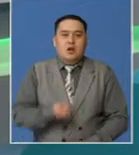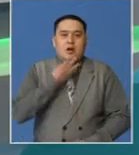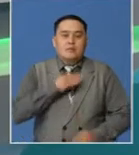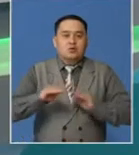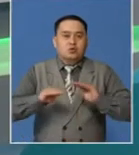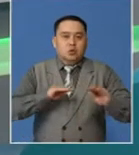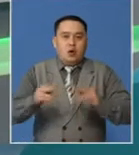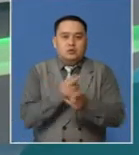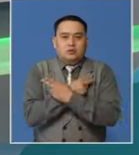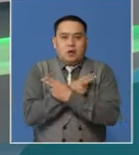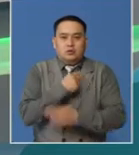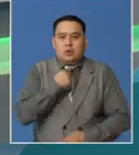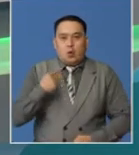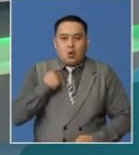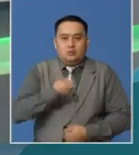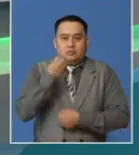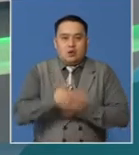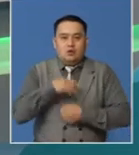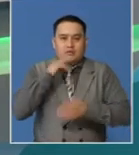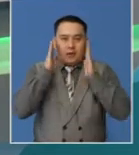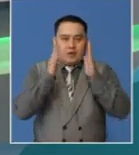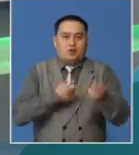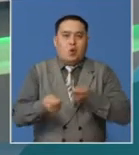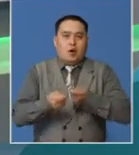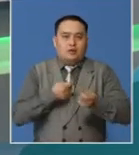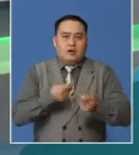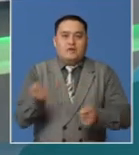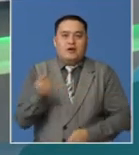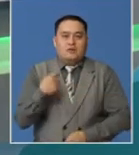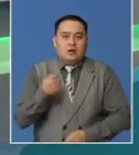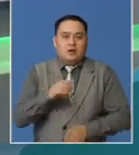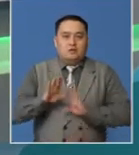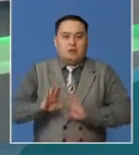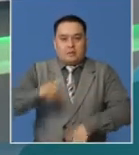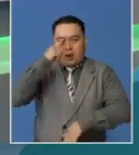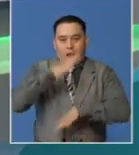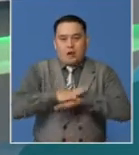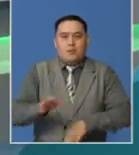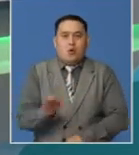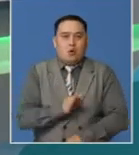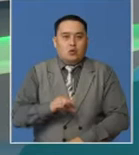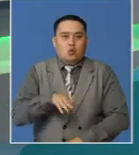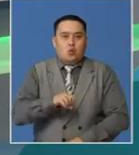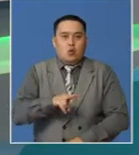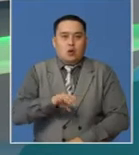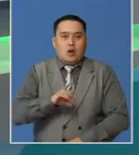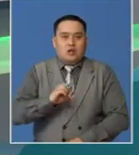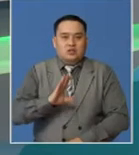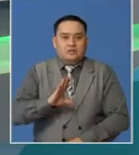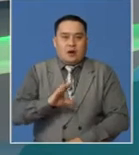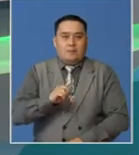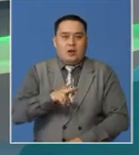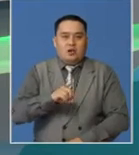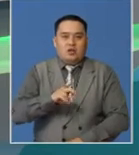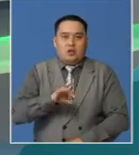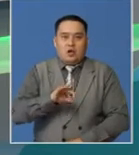Благоустройство дачных массивов Талдыкургана в центре внимания властей области. В минувшие выходные заместители акима Алматинской области Лазат Турлашев и Айдарбек